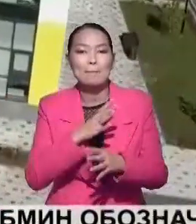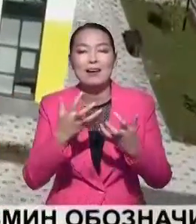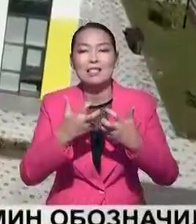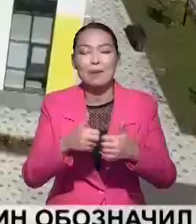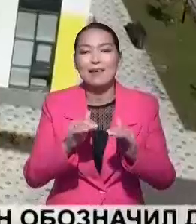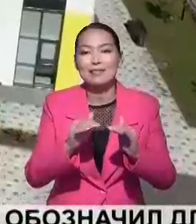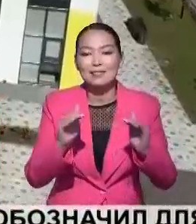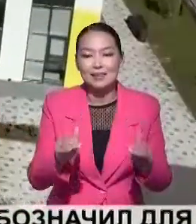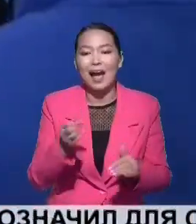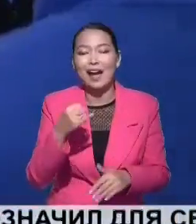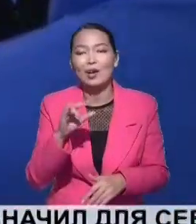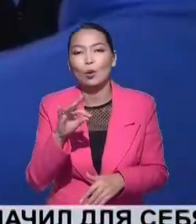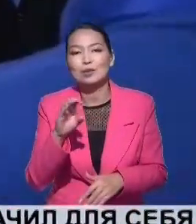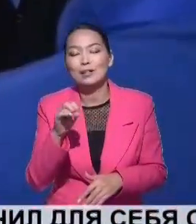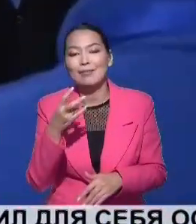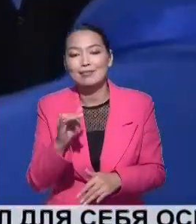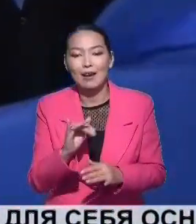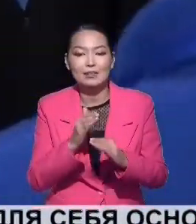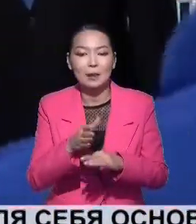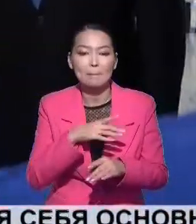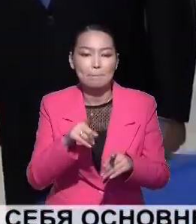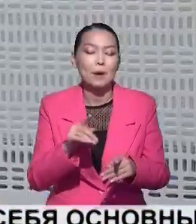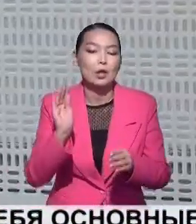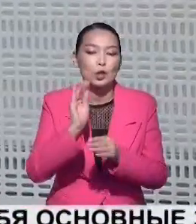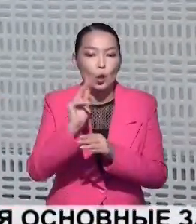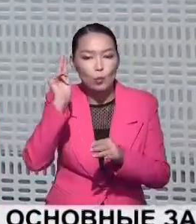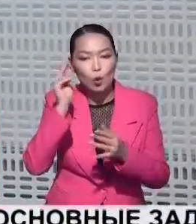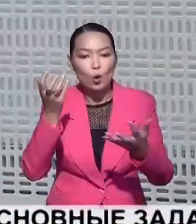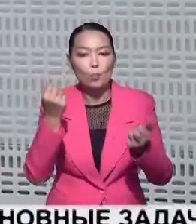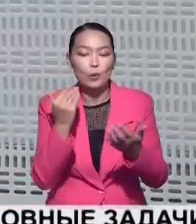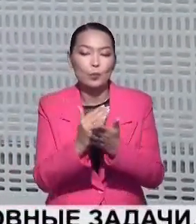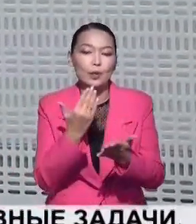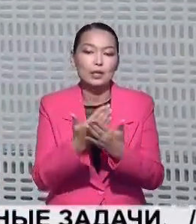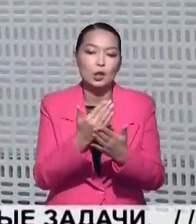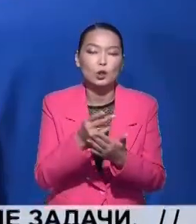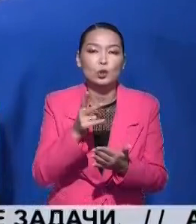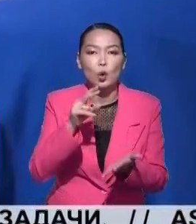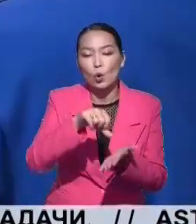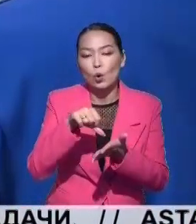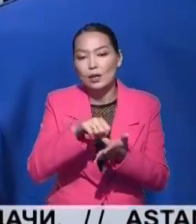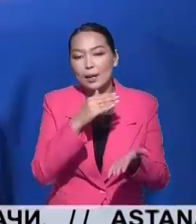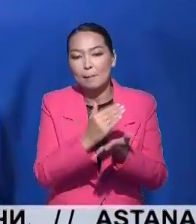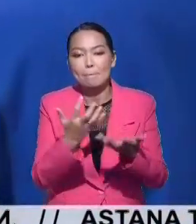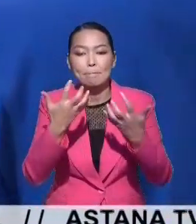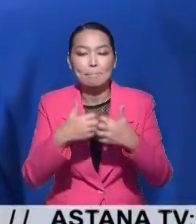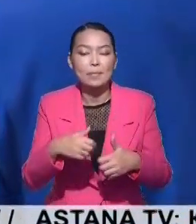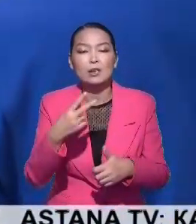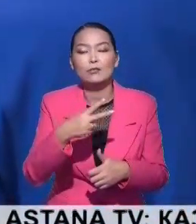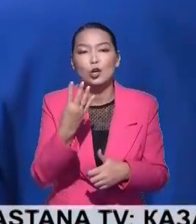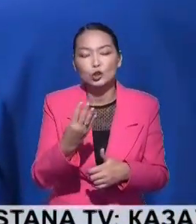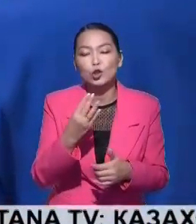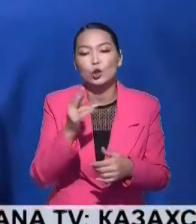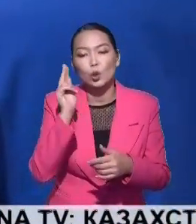детей «Ай-Костанай». В настоящее время здесь дополнительное образование получают около 2000 учащихся. Функционируют 24 кружка